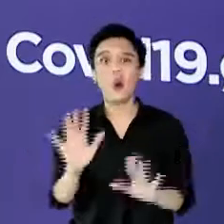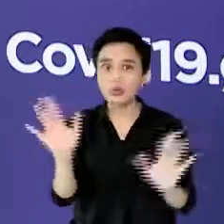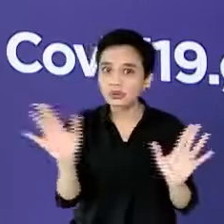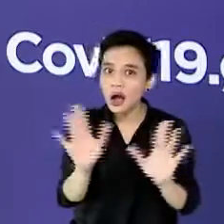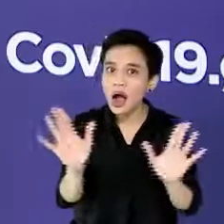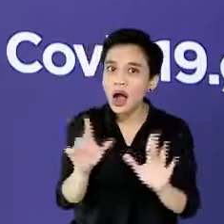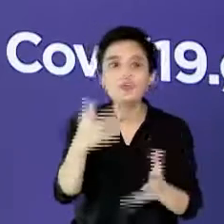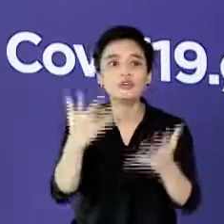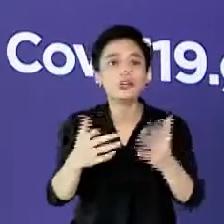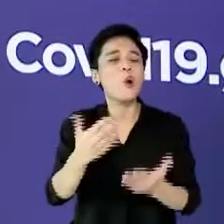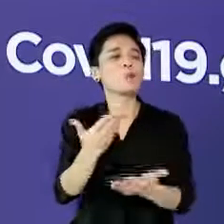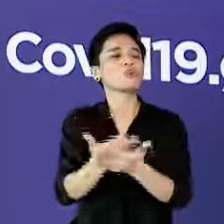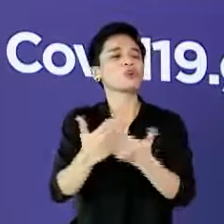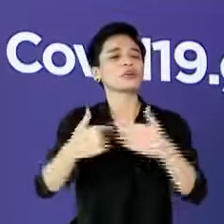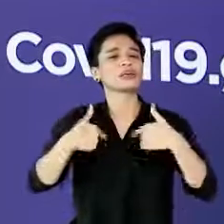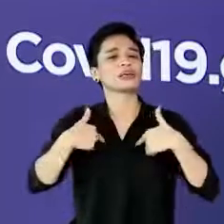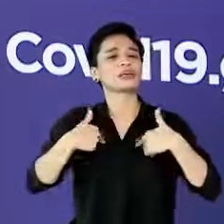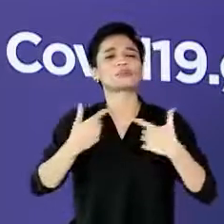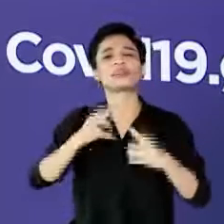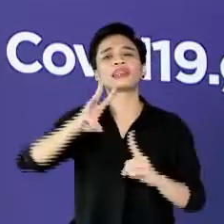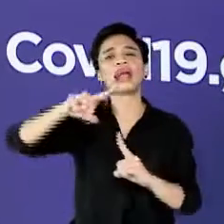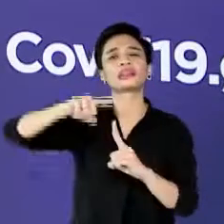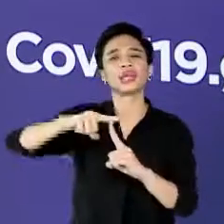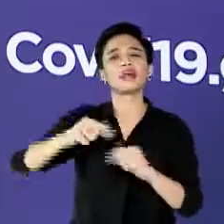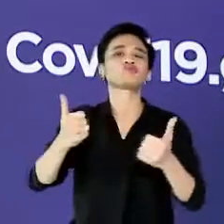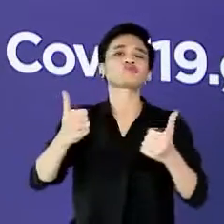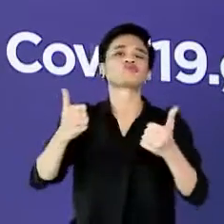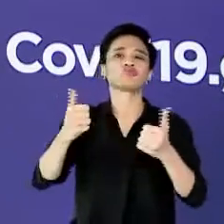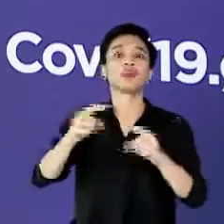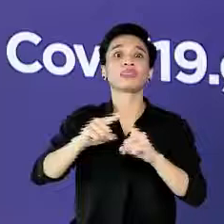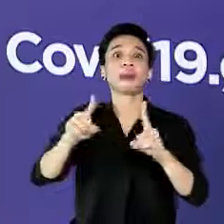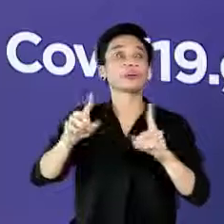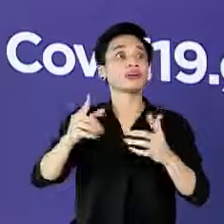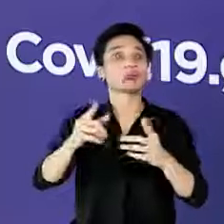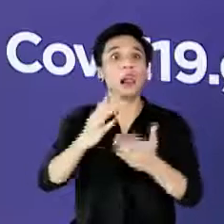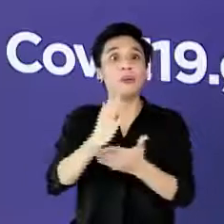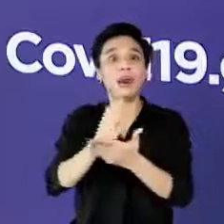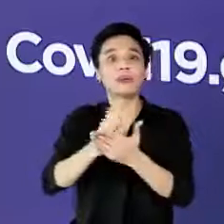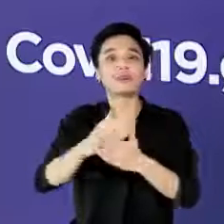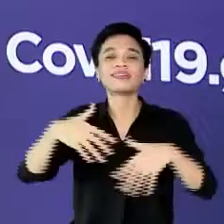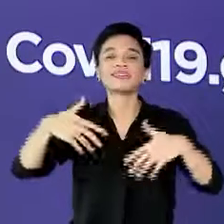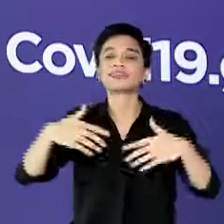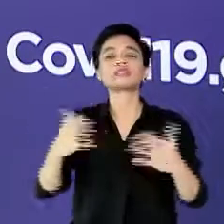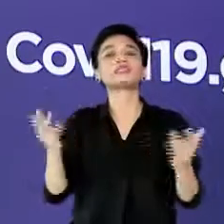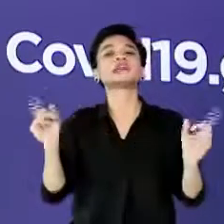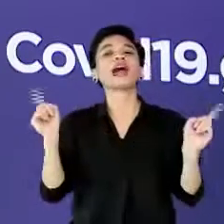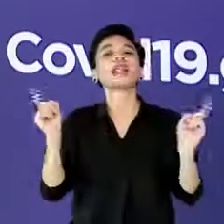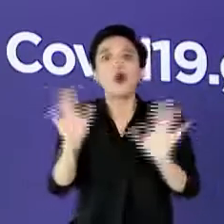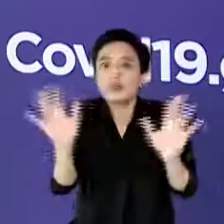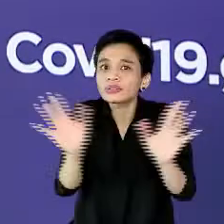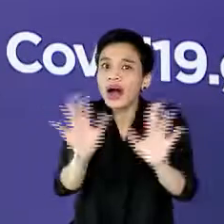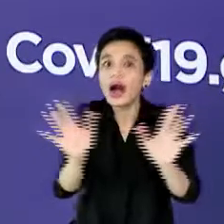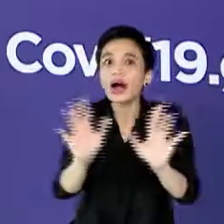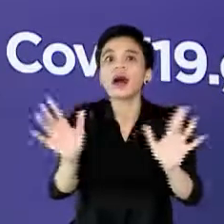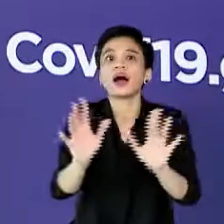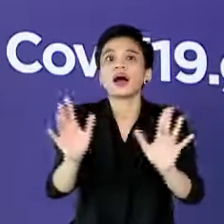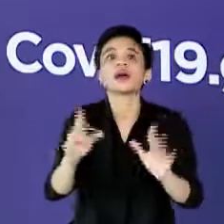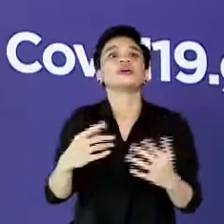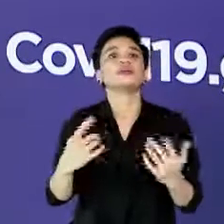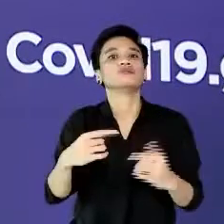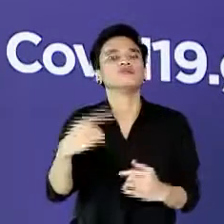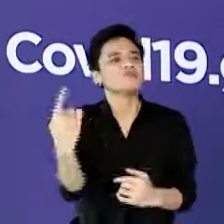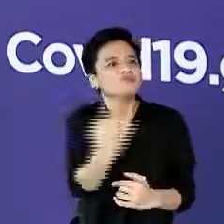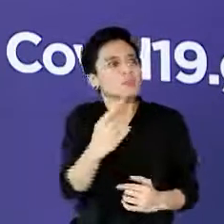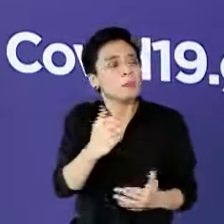eh 3 m dan 3 tanya menjadi turun lagi semua harus kita tingkatkan sampai